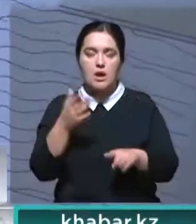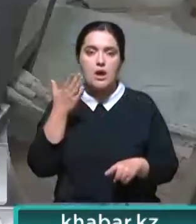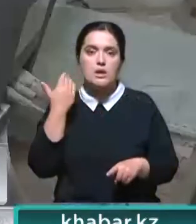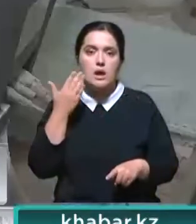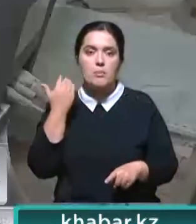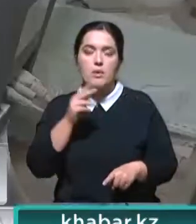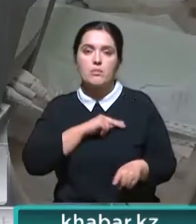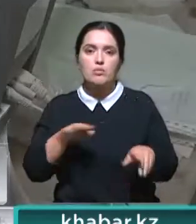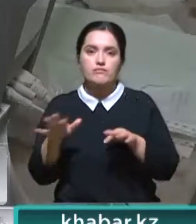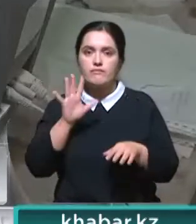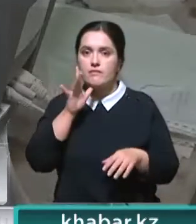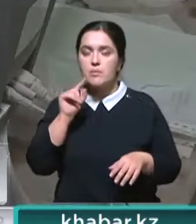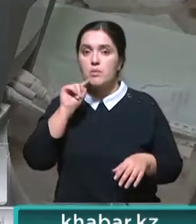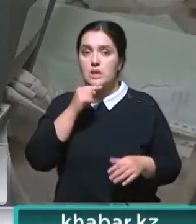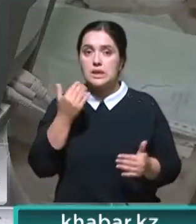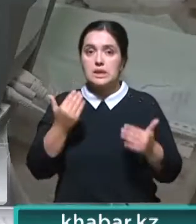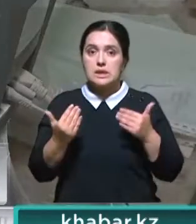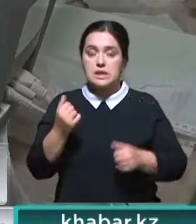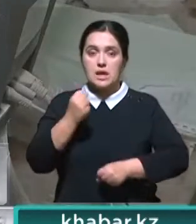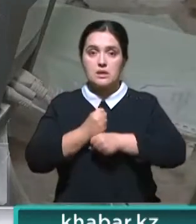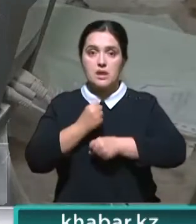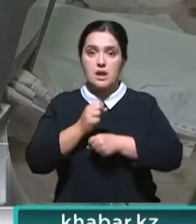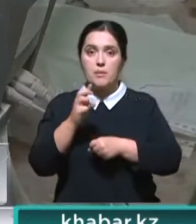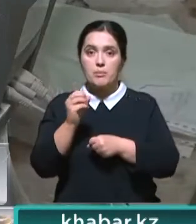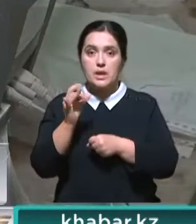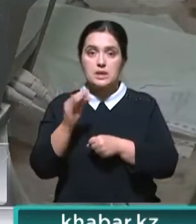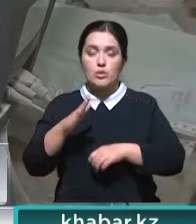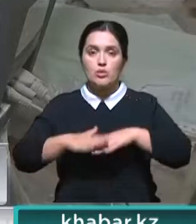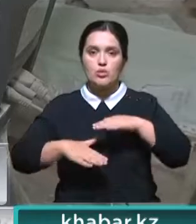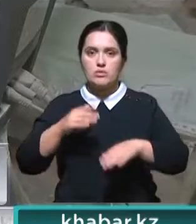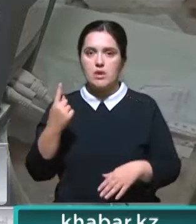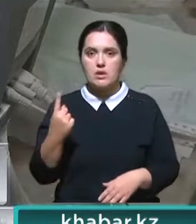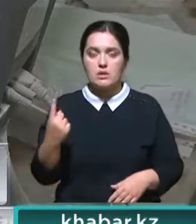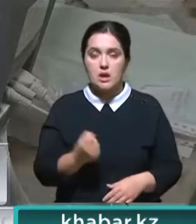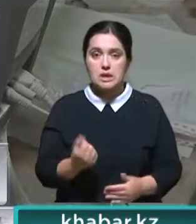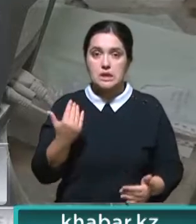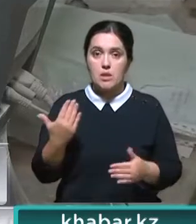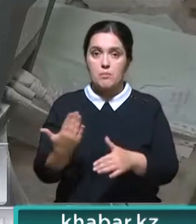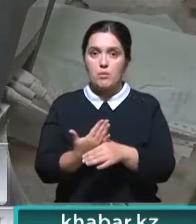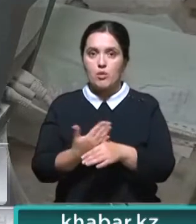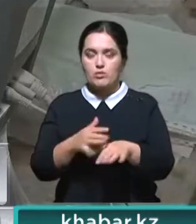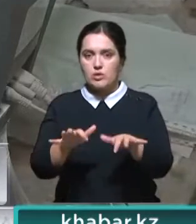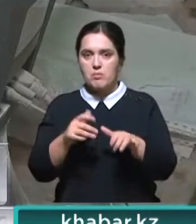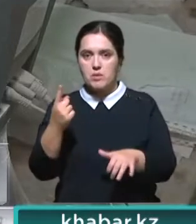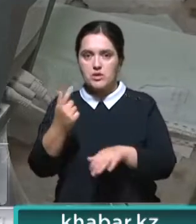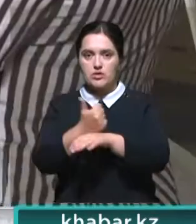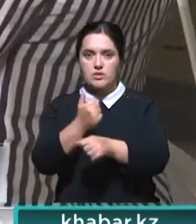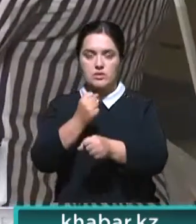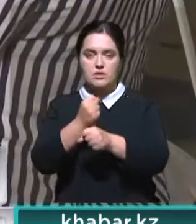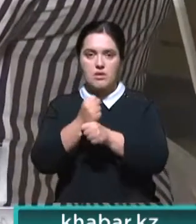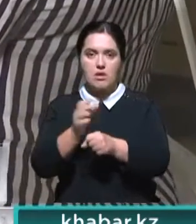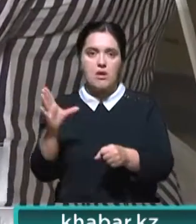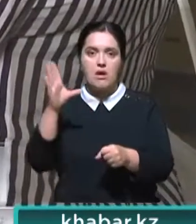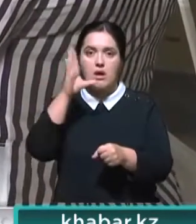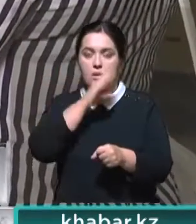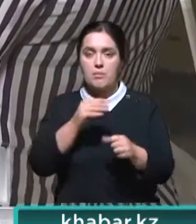процесс и экономится время. Например, если изготавливать этот бисек вручную, то займет около недели, а с помощью компьютера за час можно сделать. В